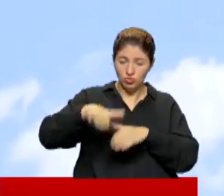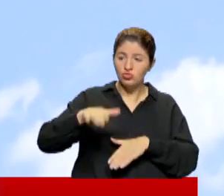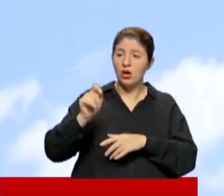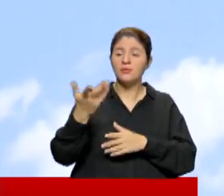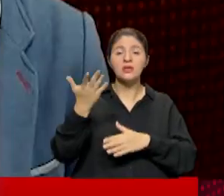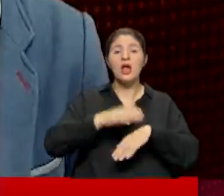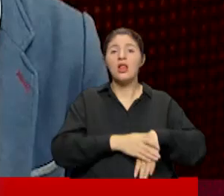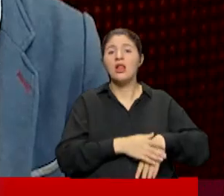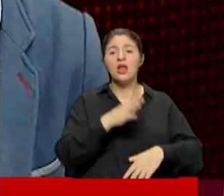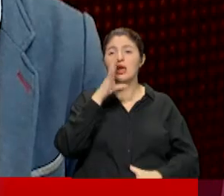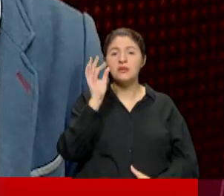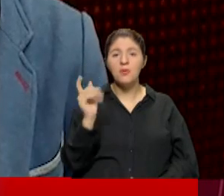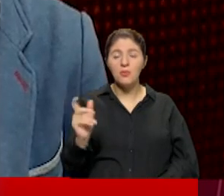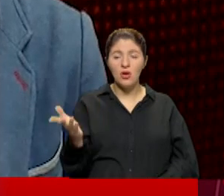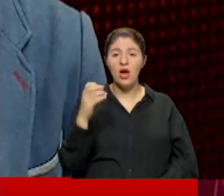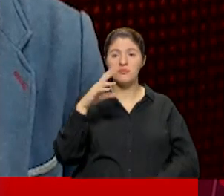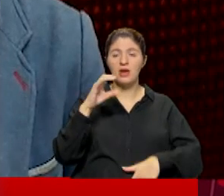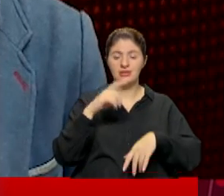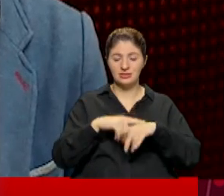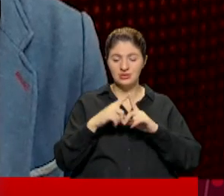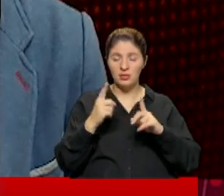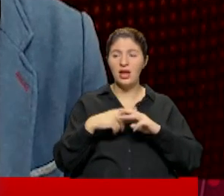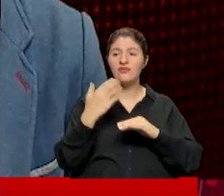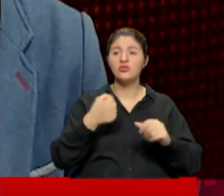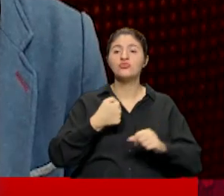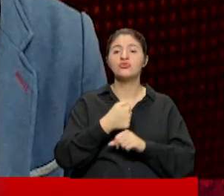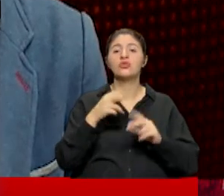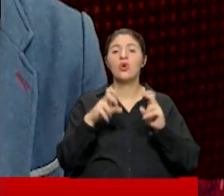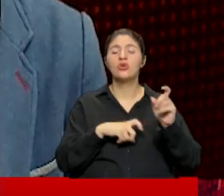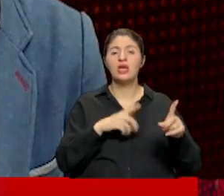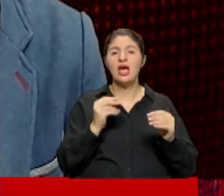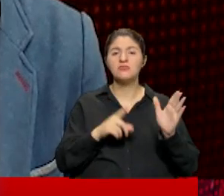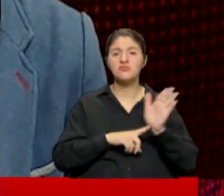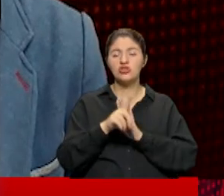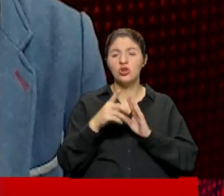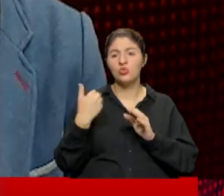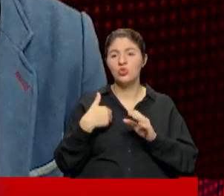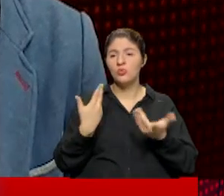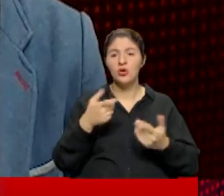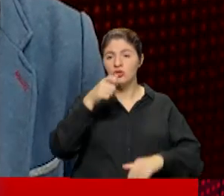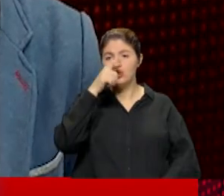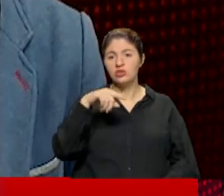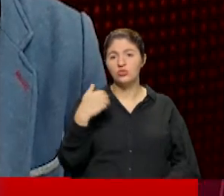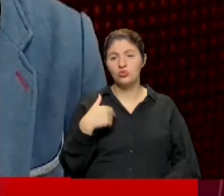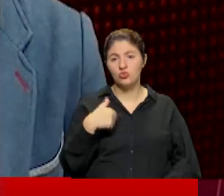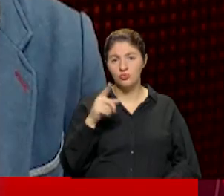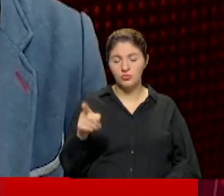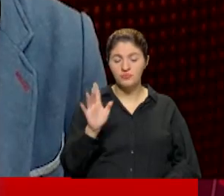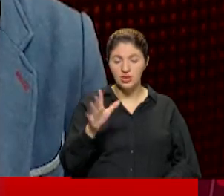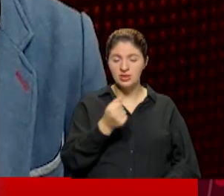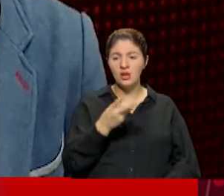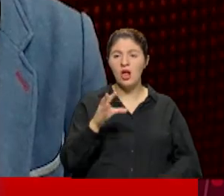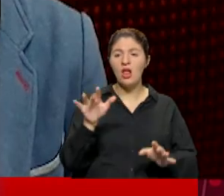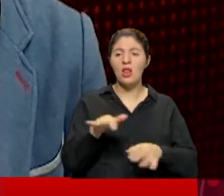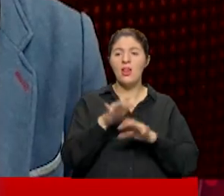havası neyin cakası AK Parti iktidarı döneminin enflasyonla mücadele konusundaki en başarılı Kurumu Türkiye İstatistik kurumudur rakamları